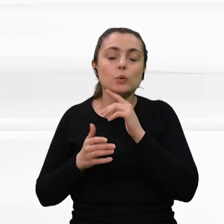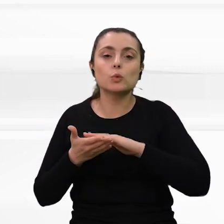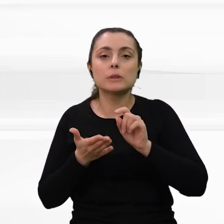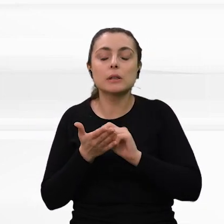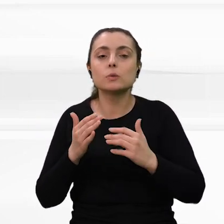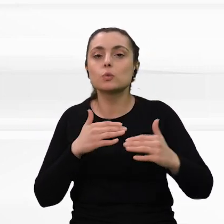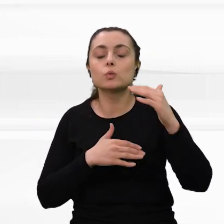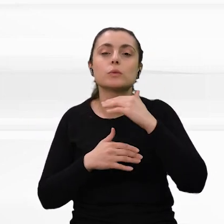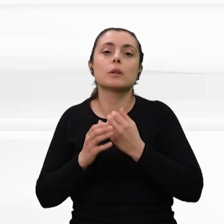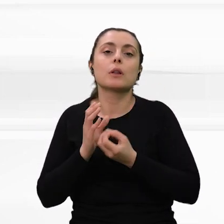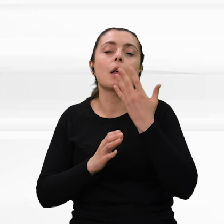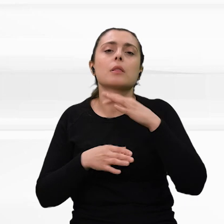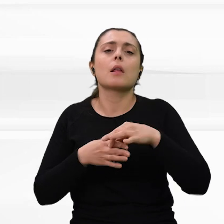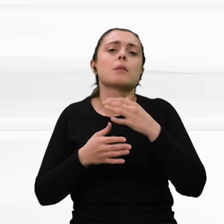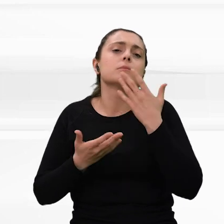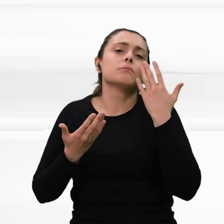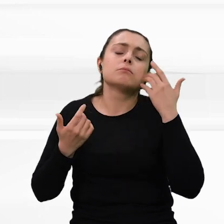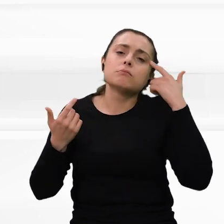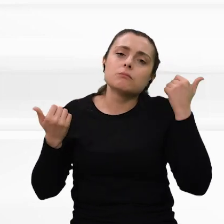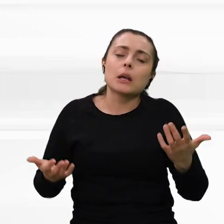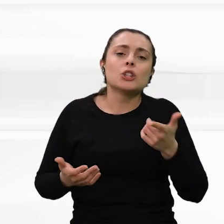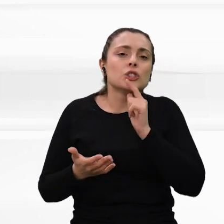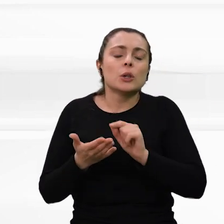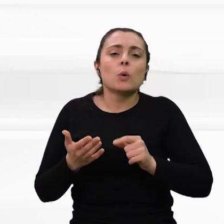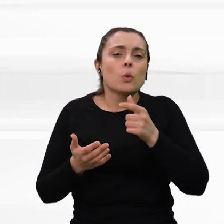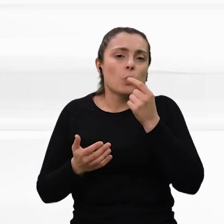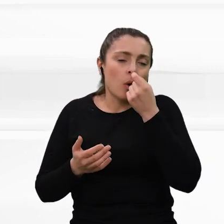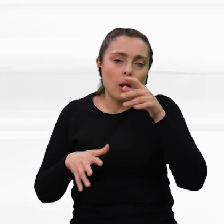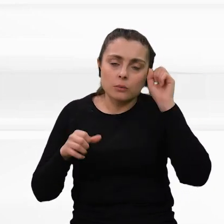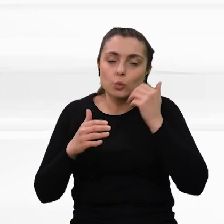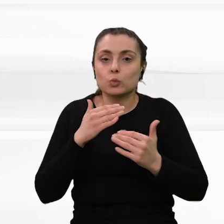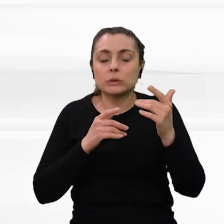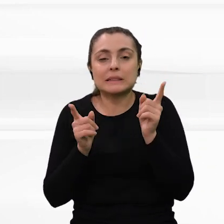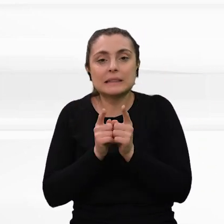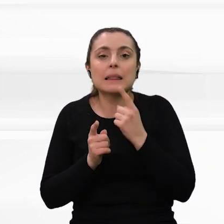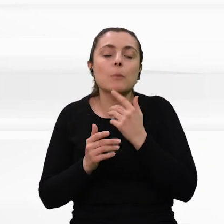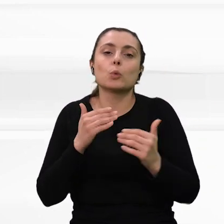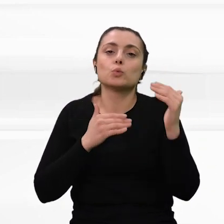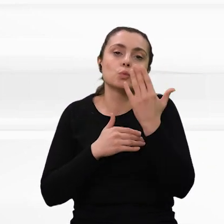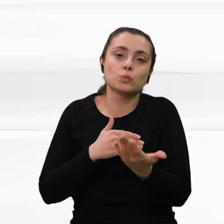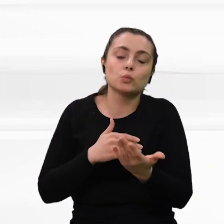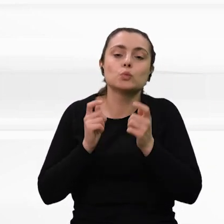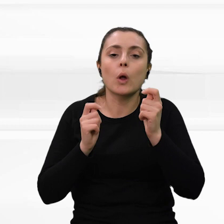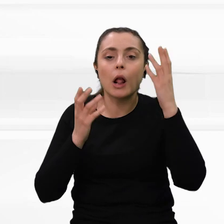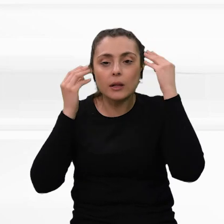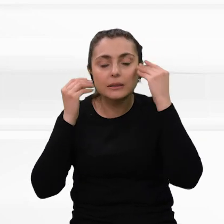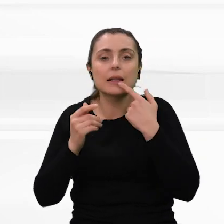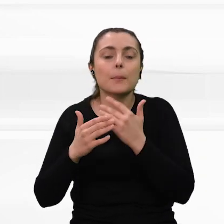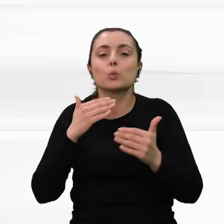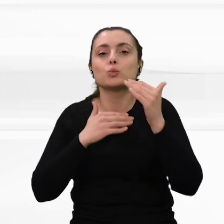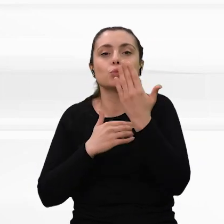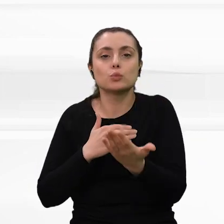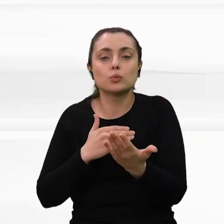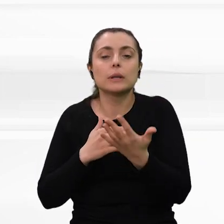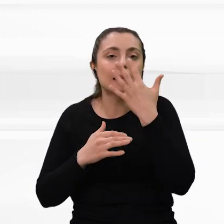üstünlüğü konusunda kamu tür etmeye bayılır şey kolay ezberlenir demek üstündür kısadır demek üstündür zor anlaşılır